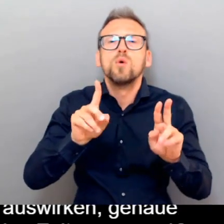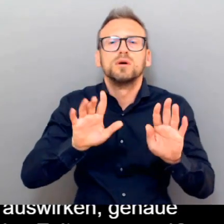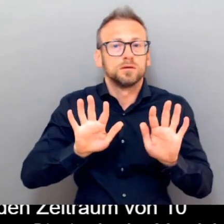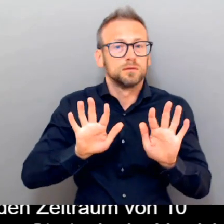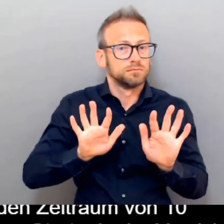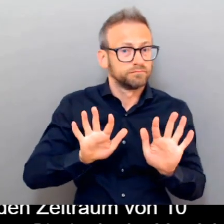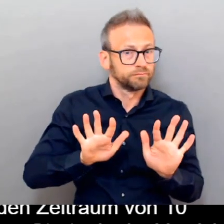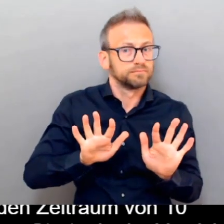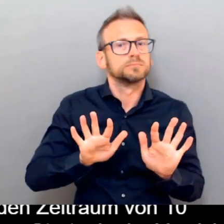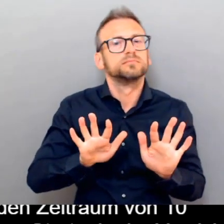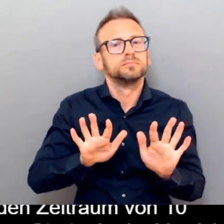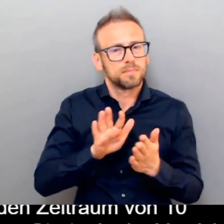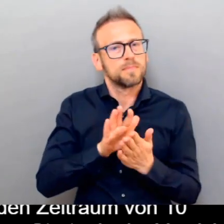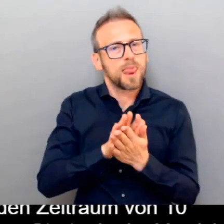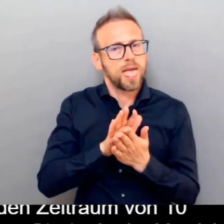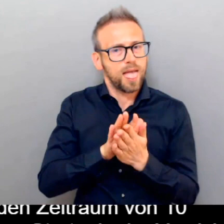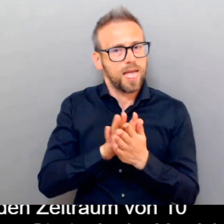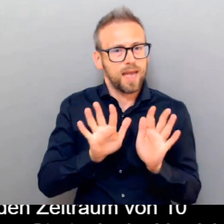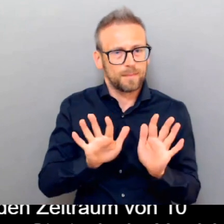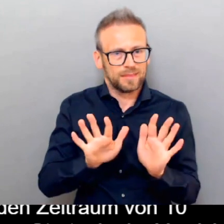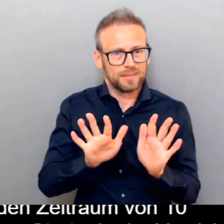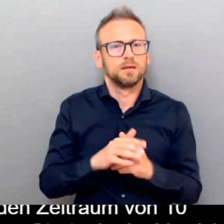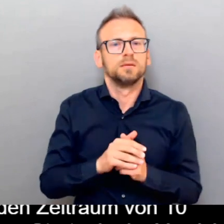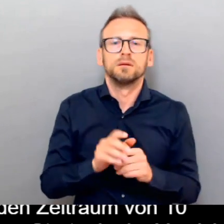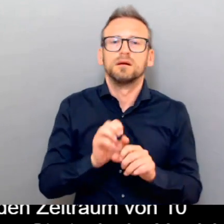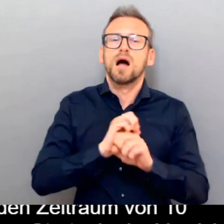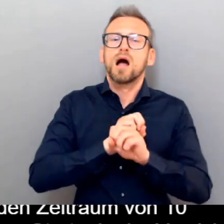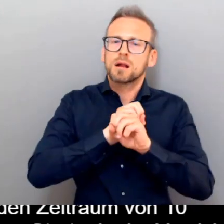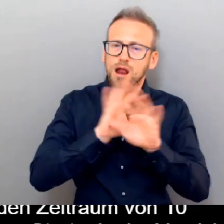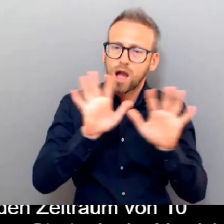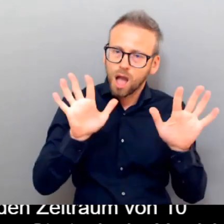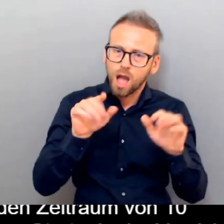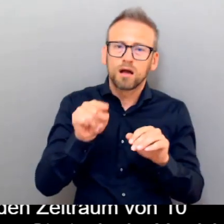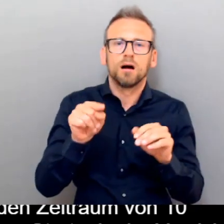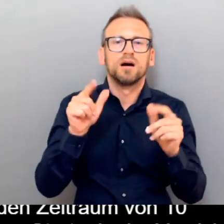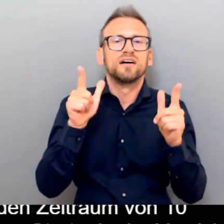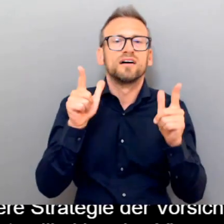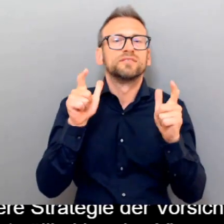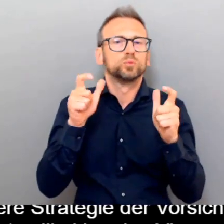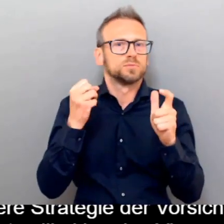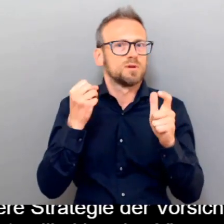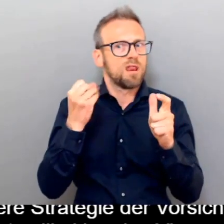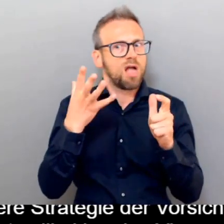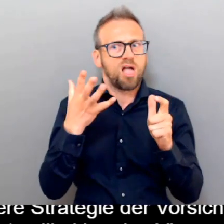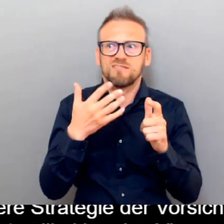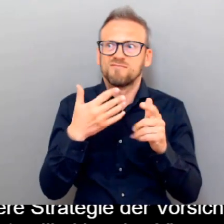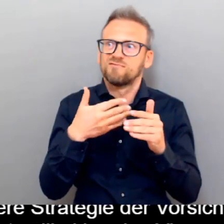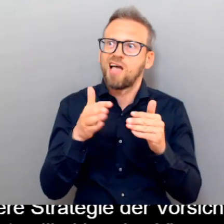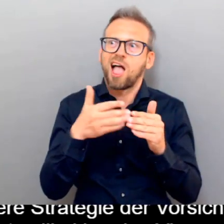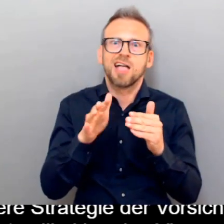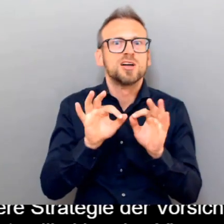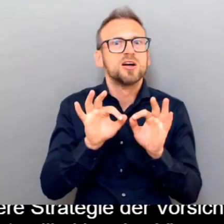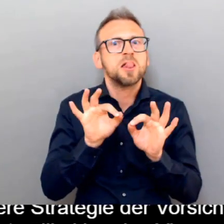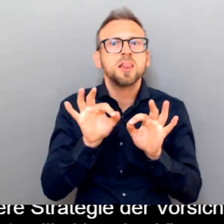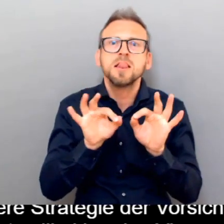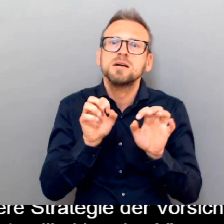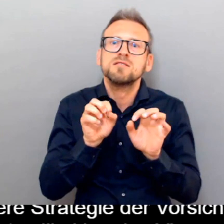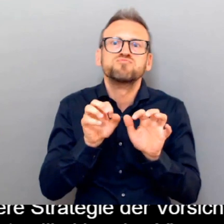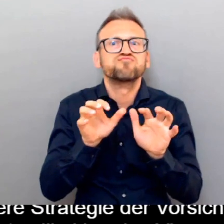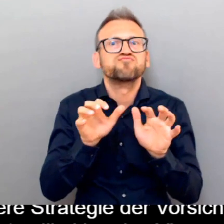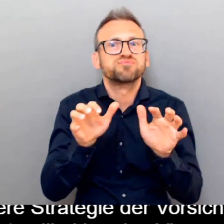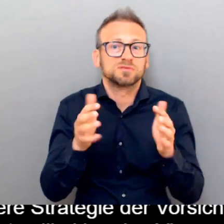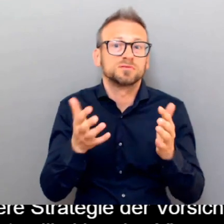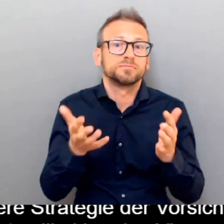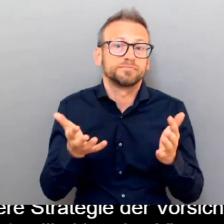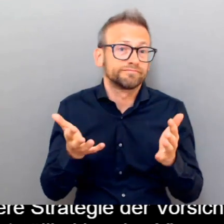Welle. Es ist ja relativ einfach zu erklären. In dem Moment, wo die Bevölkerung wie aktuell zu 98, vielleicht sogar 99 Prozent nicht